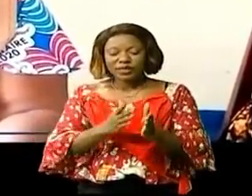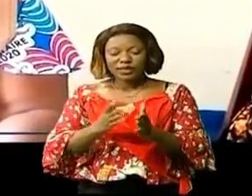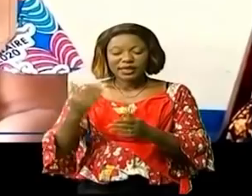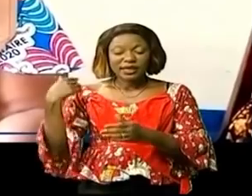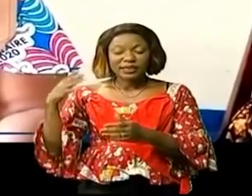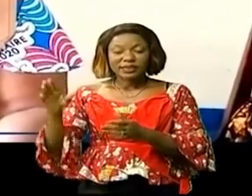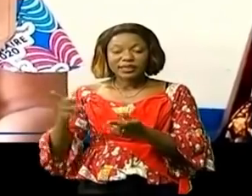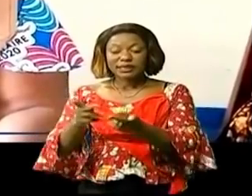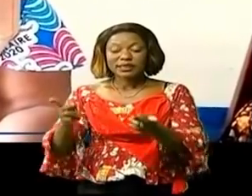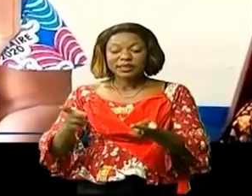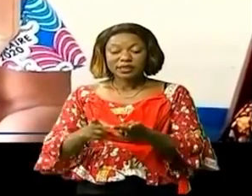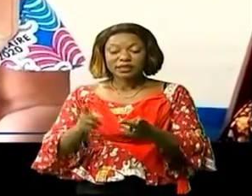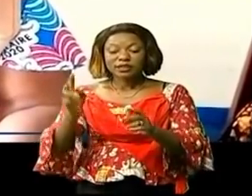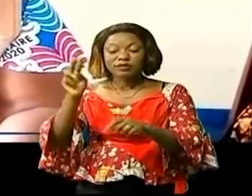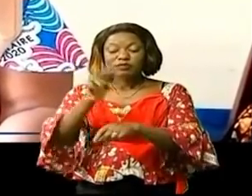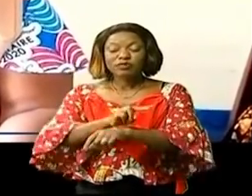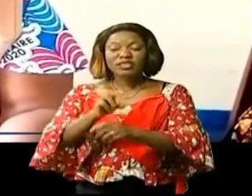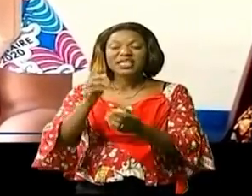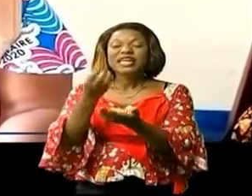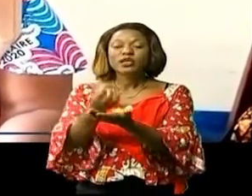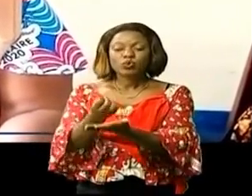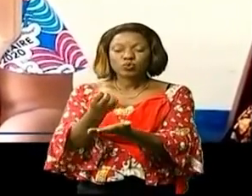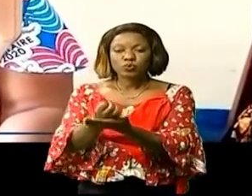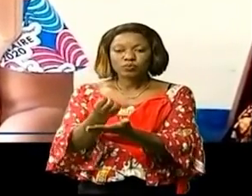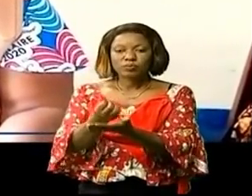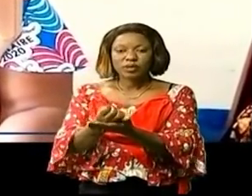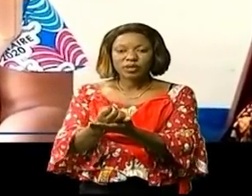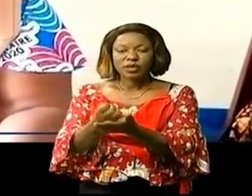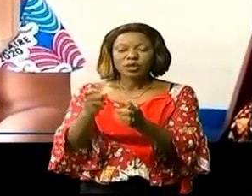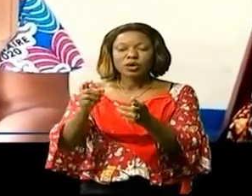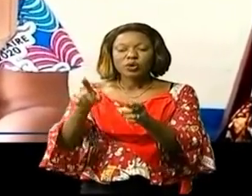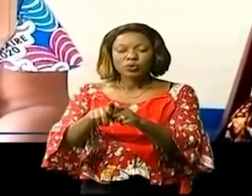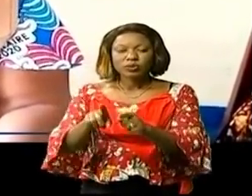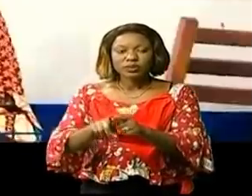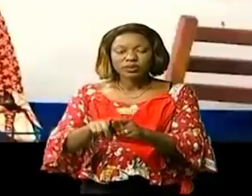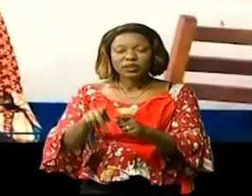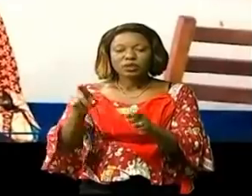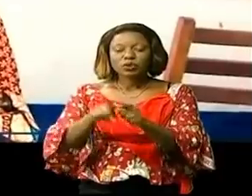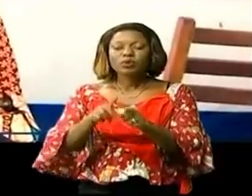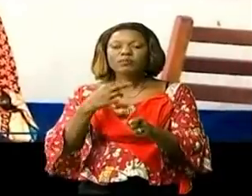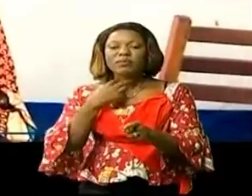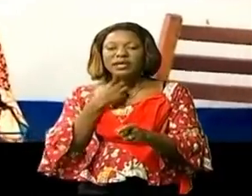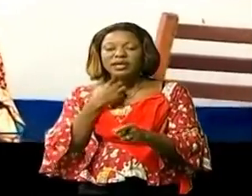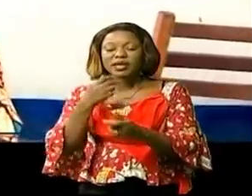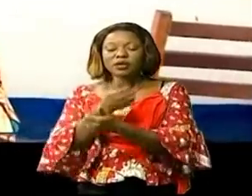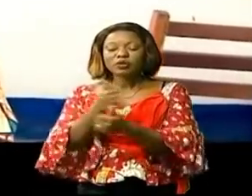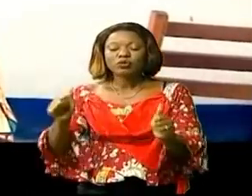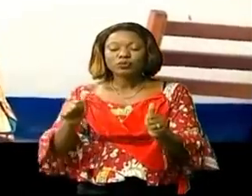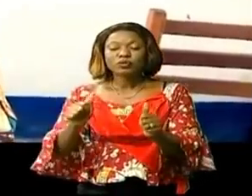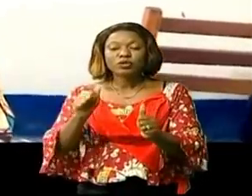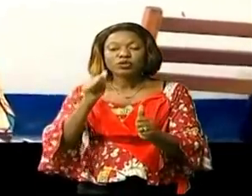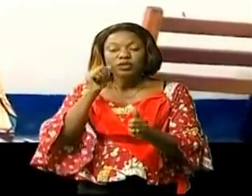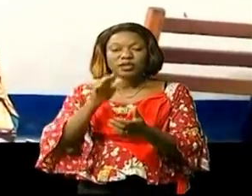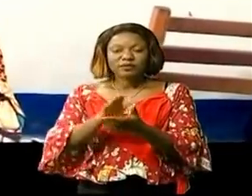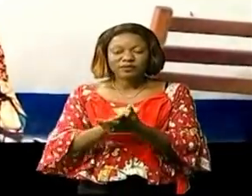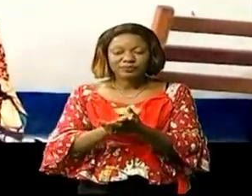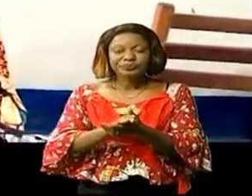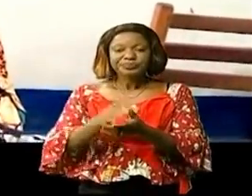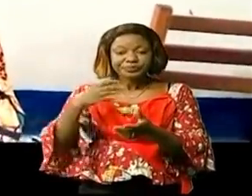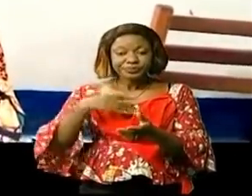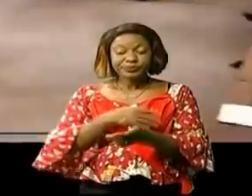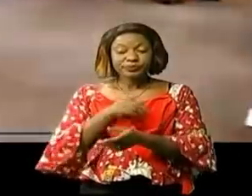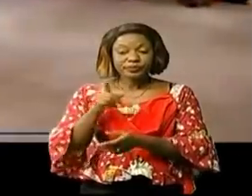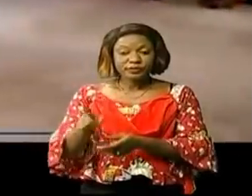violences économiques comme frein à l'autonomisation des femmes. Pour sa part, Madame Bertine